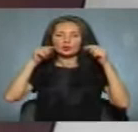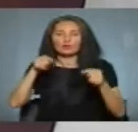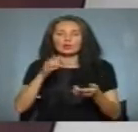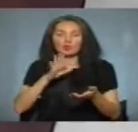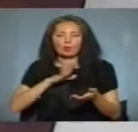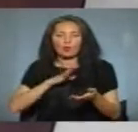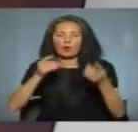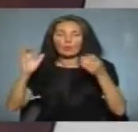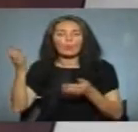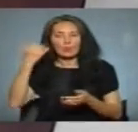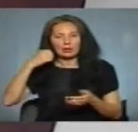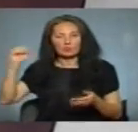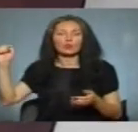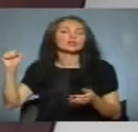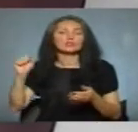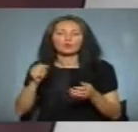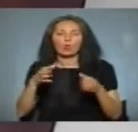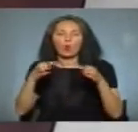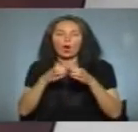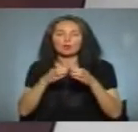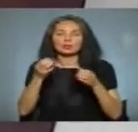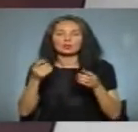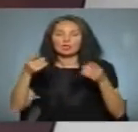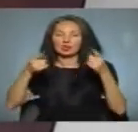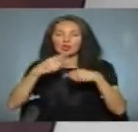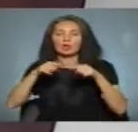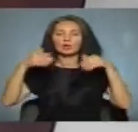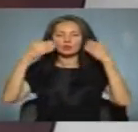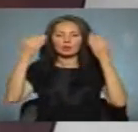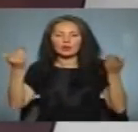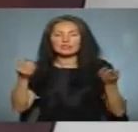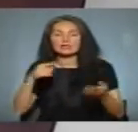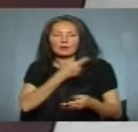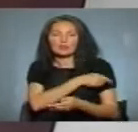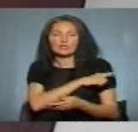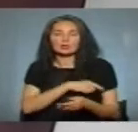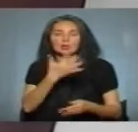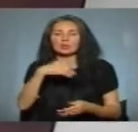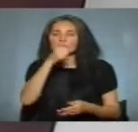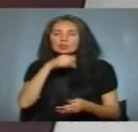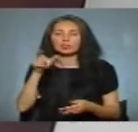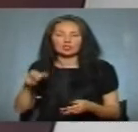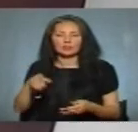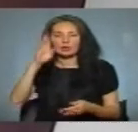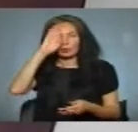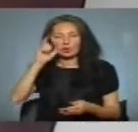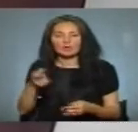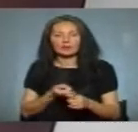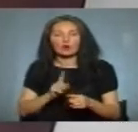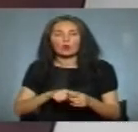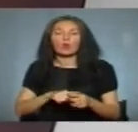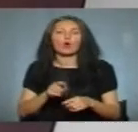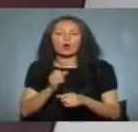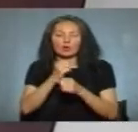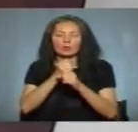конкурсу у галузі інновації медицини. 50-річний тернополянин, у якого лабораторно